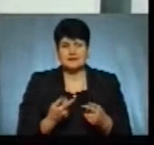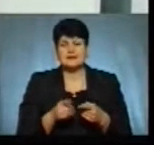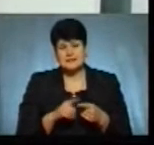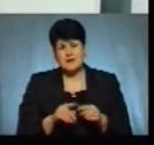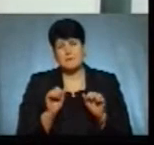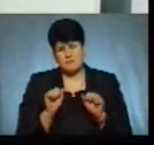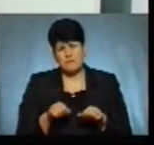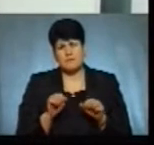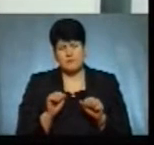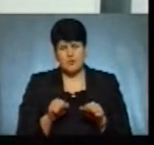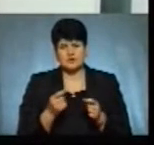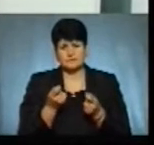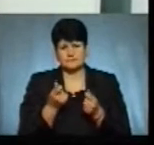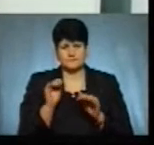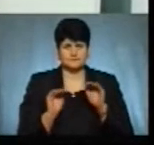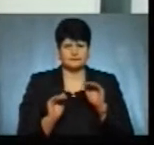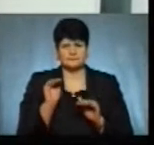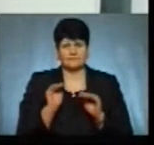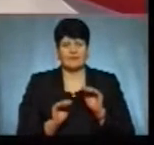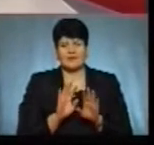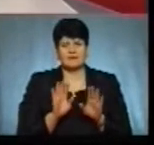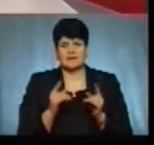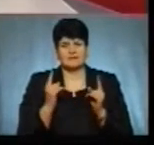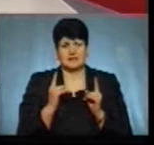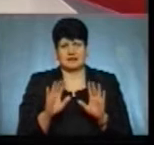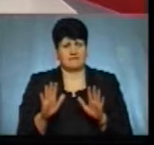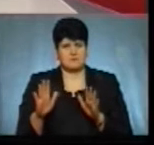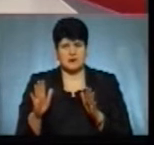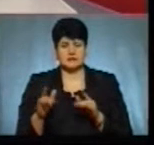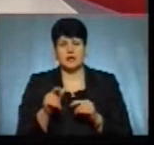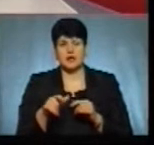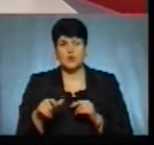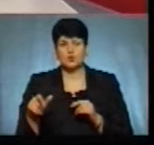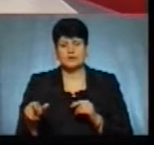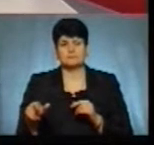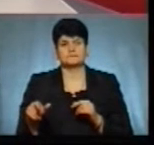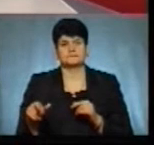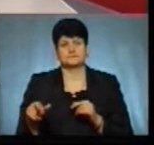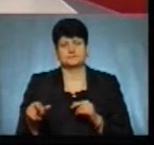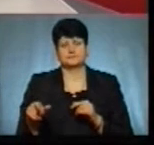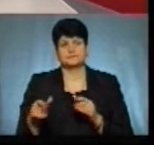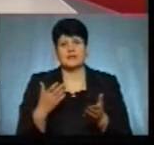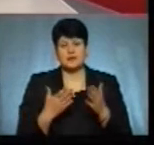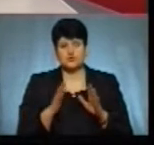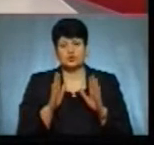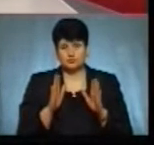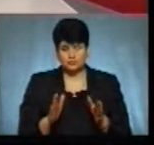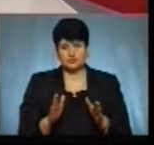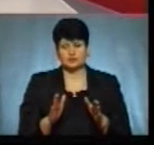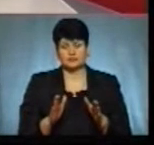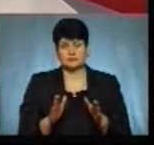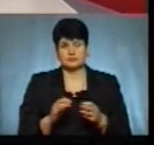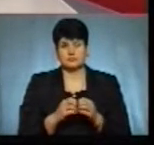може сколихнути, але в дуже несуттєвих випадках, тому що люди... Якщо будуть якісь певні